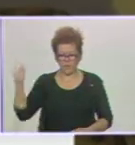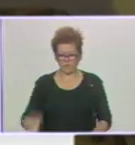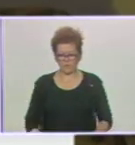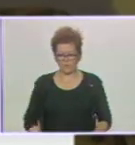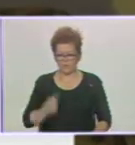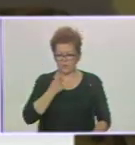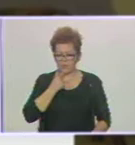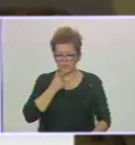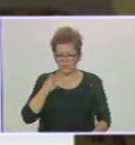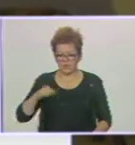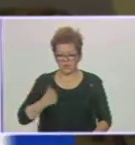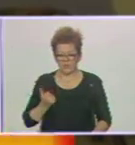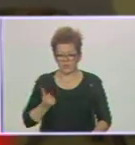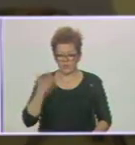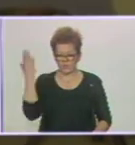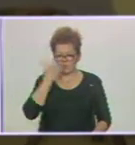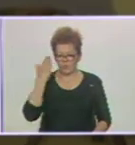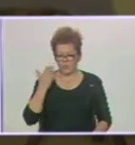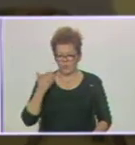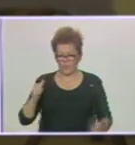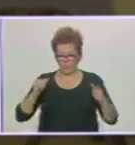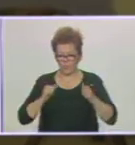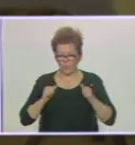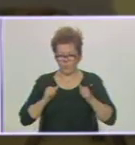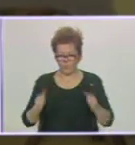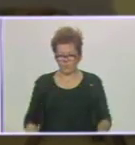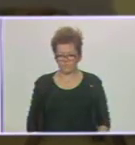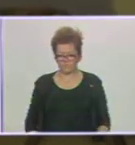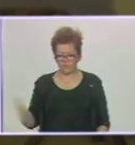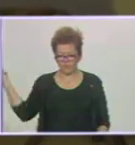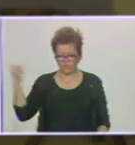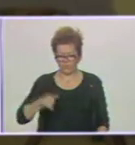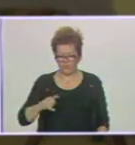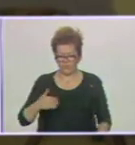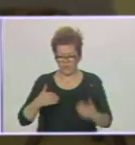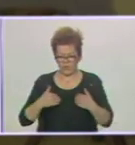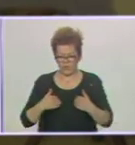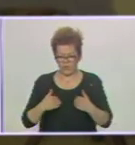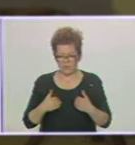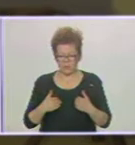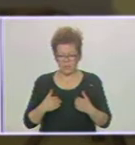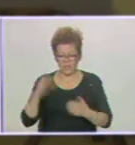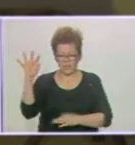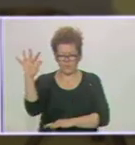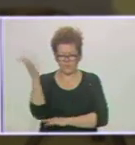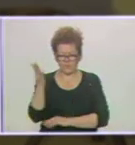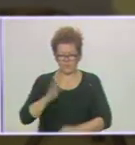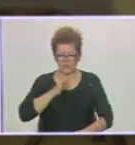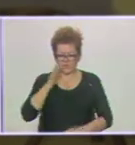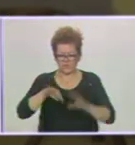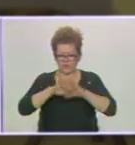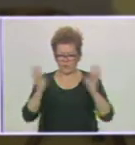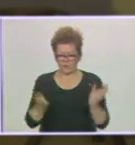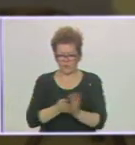în Craiova există și o școală populară de artă. Eu venind de acolo, de la mine, dintre păduri, unde cânta toată lumea